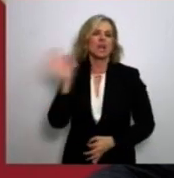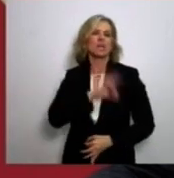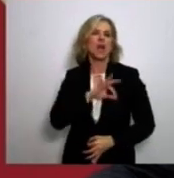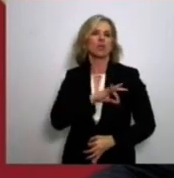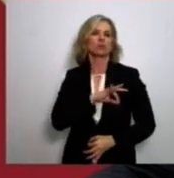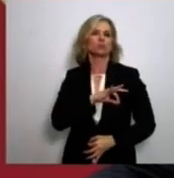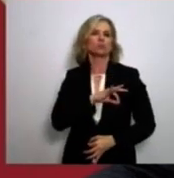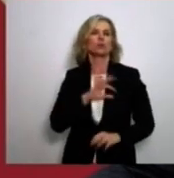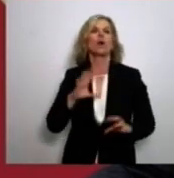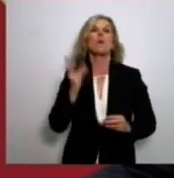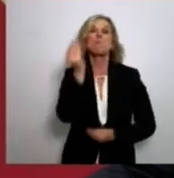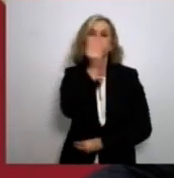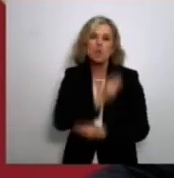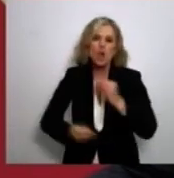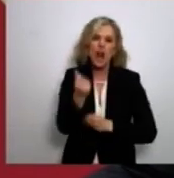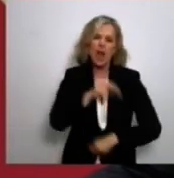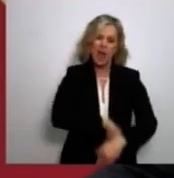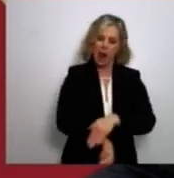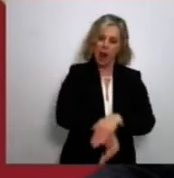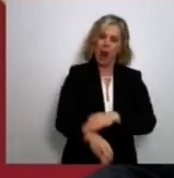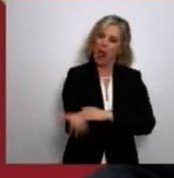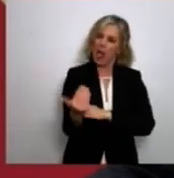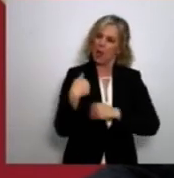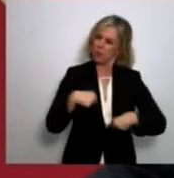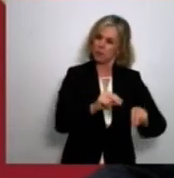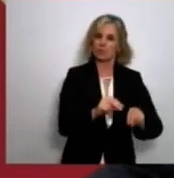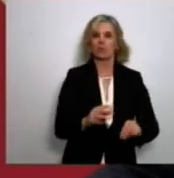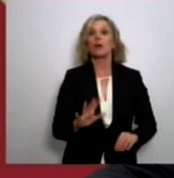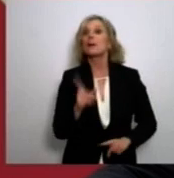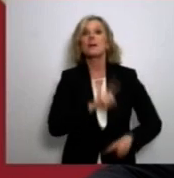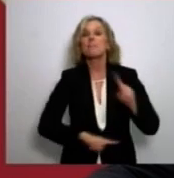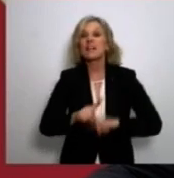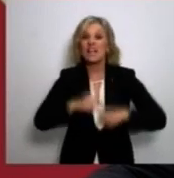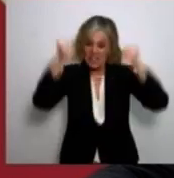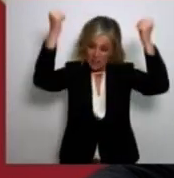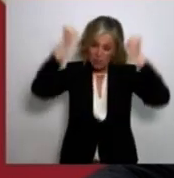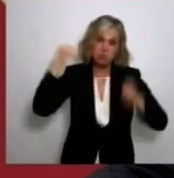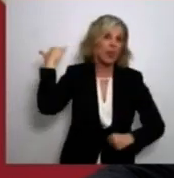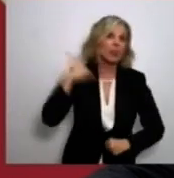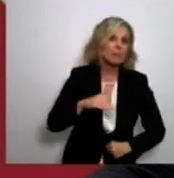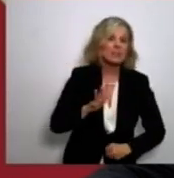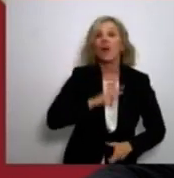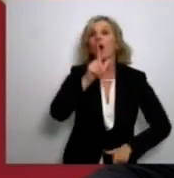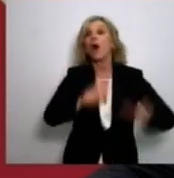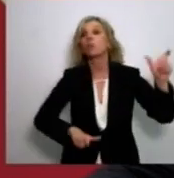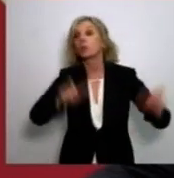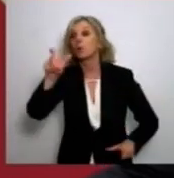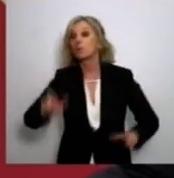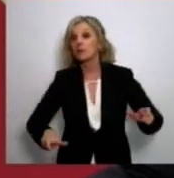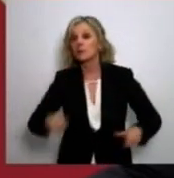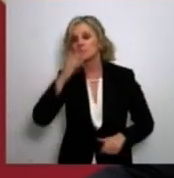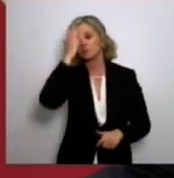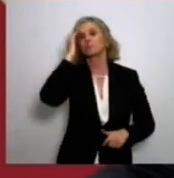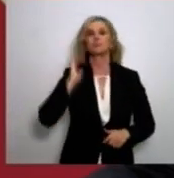είναι η όσο το δυνατόν καλύτερη μίζα για αυτούς. Άνθρωποι που στηρίχθηκαν στην πορεία